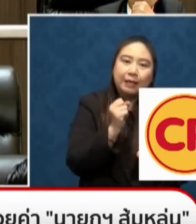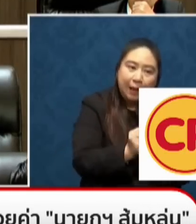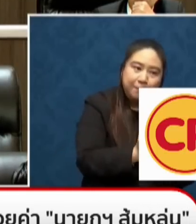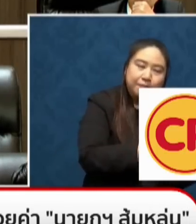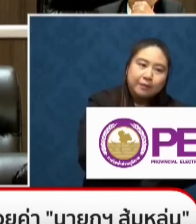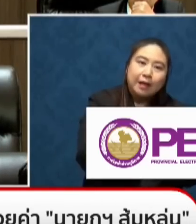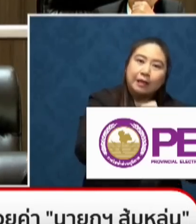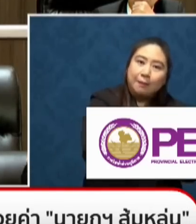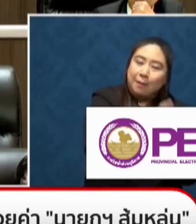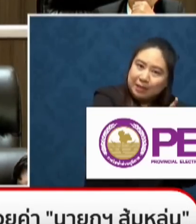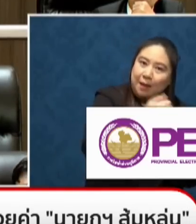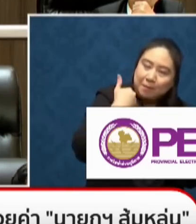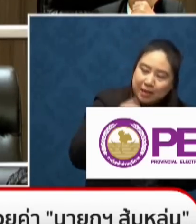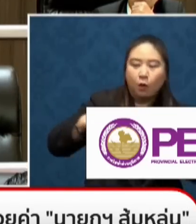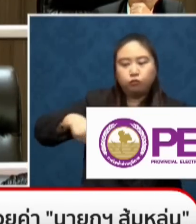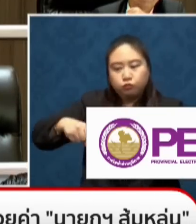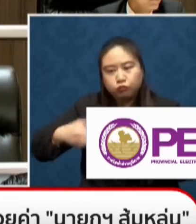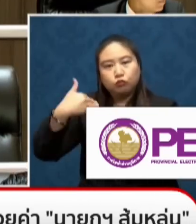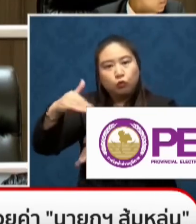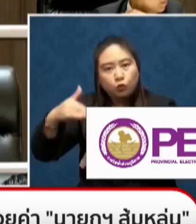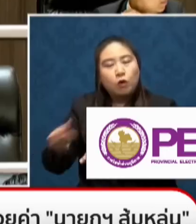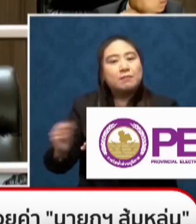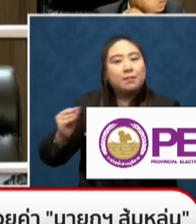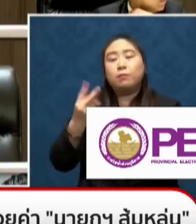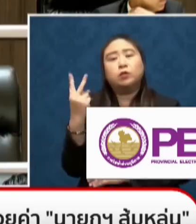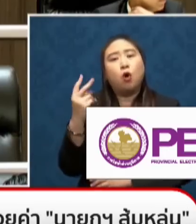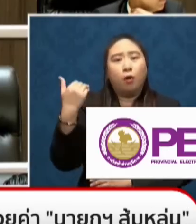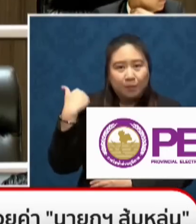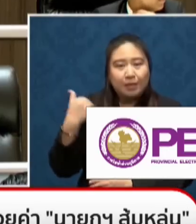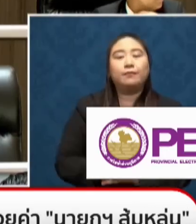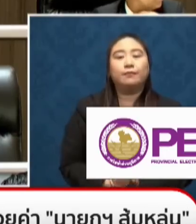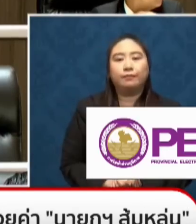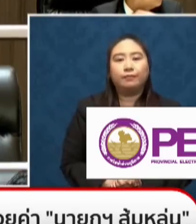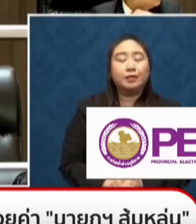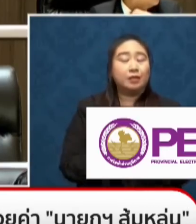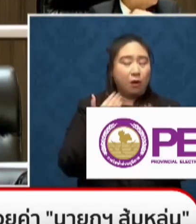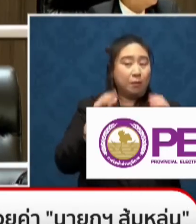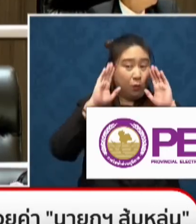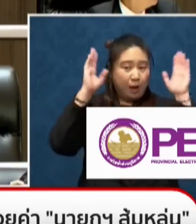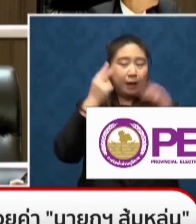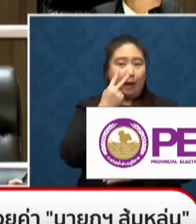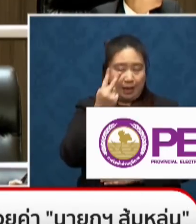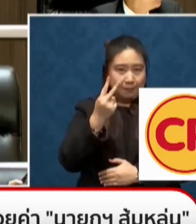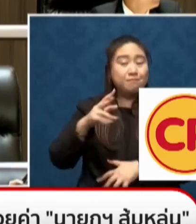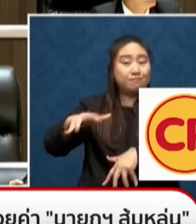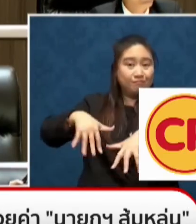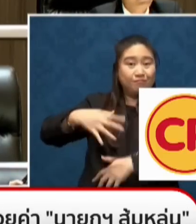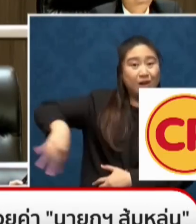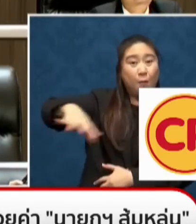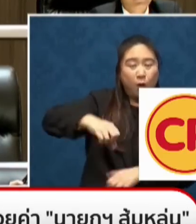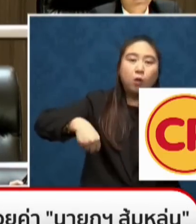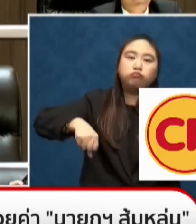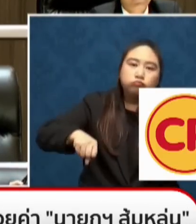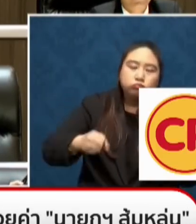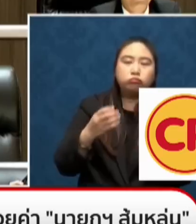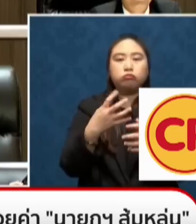ทศแต่ก็ไม่ได้บอกถึงรายละเอียดนโยบายเนี่ยมีความลักลั่นย้อนแย้งมีความต้องการแรงงานแต่กังวลเรื่องของความมั่นคงและอ